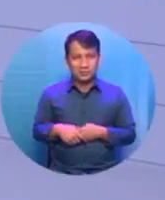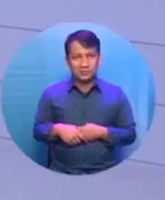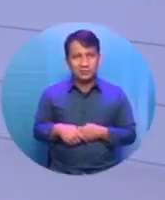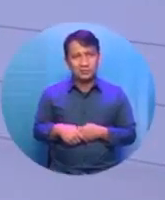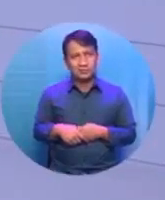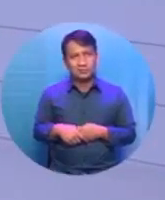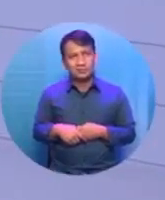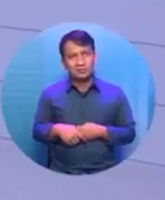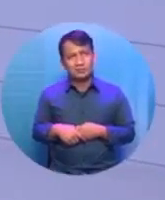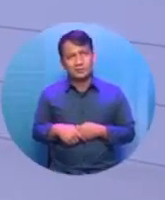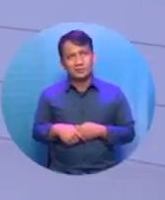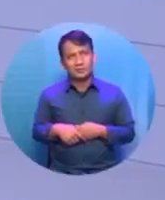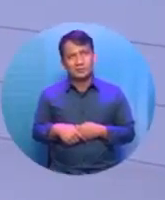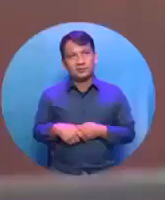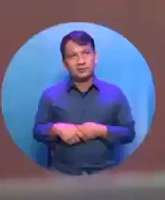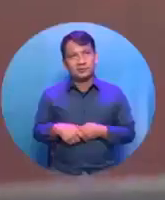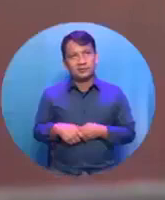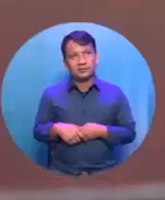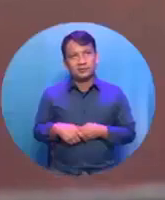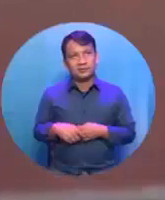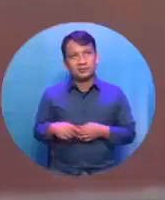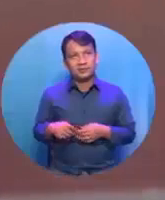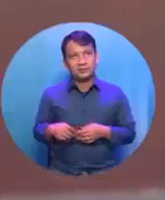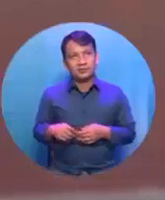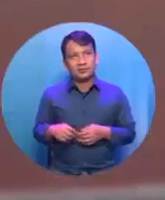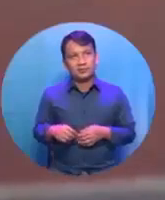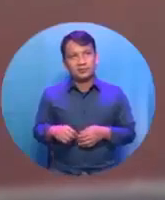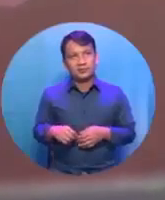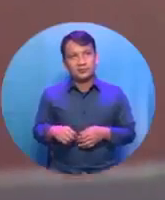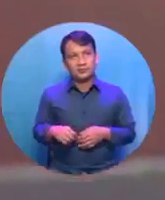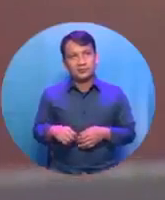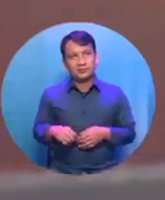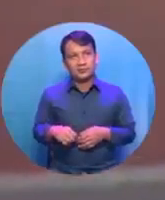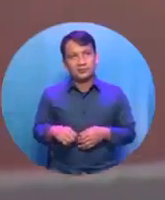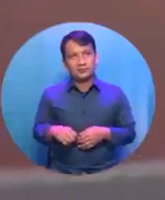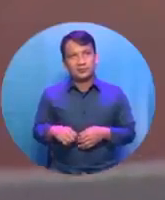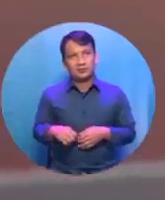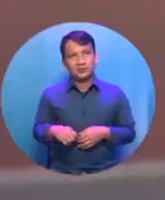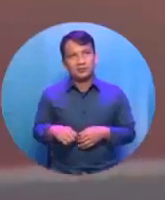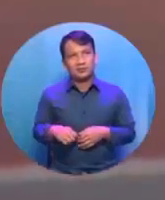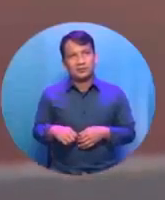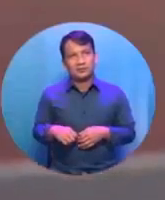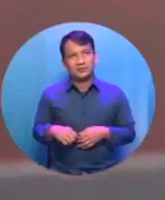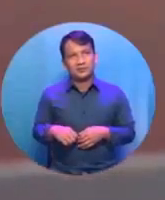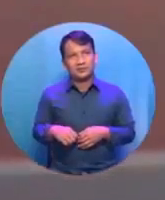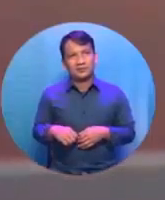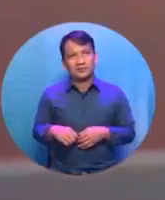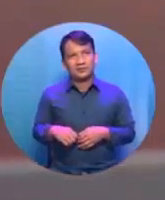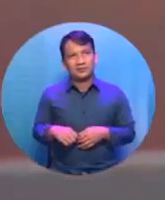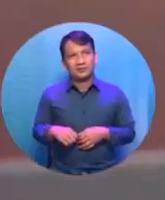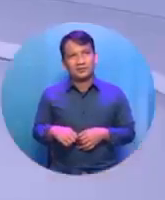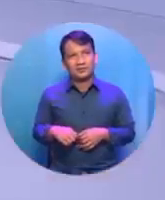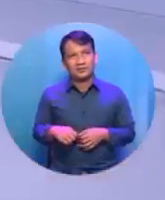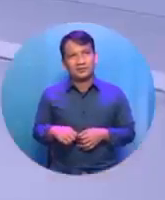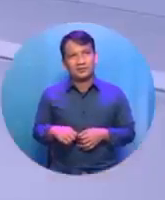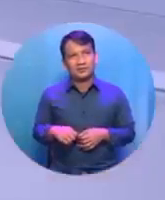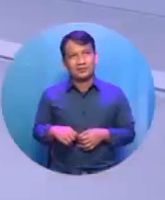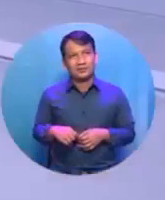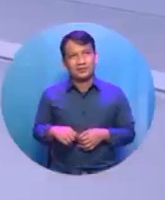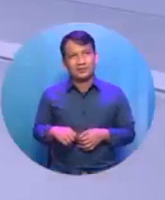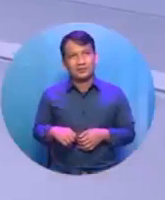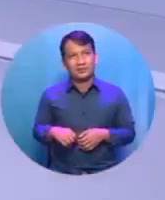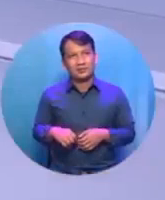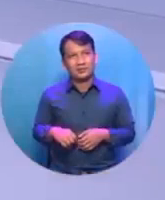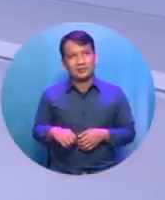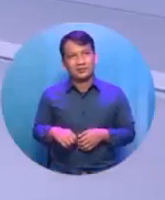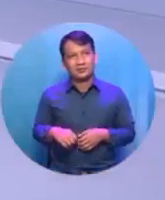basta't alam niyang tama ay makakasama mo siya. Di ka iiwanan, sigurado ko yun, sarap ito po